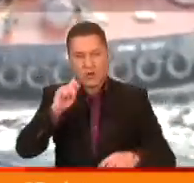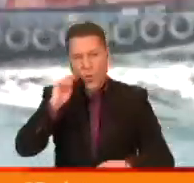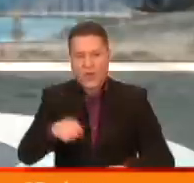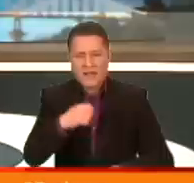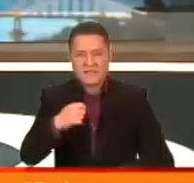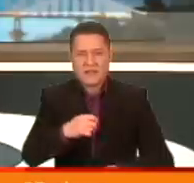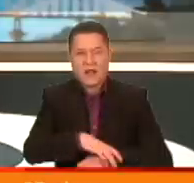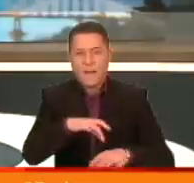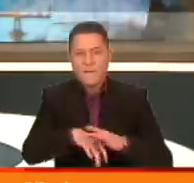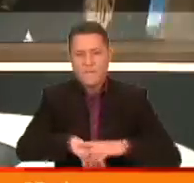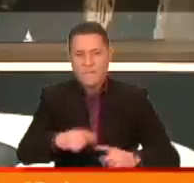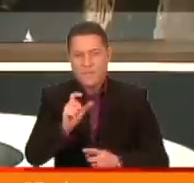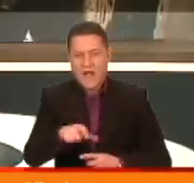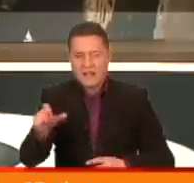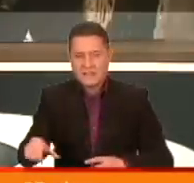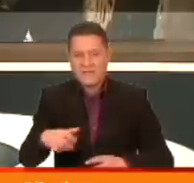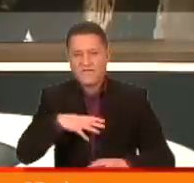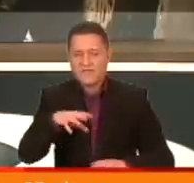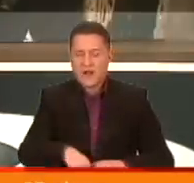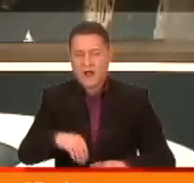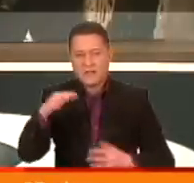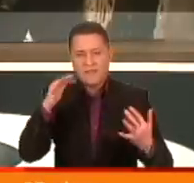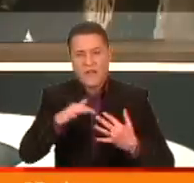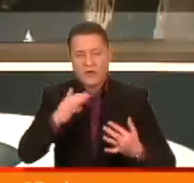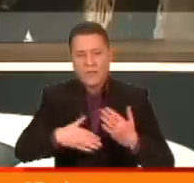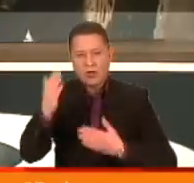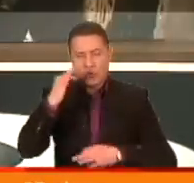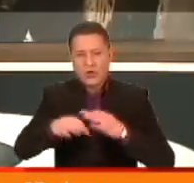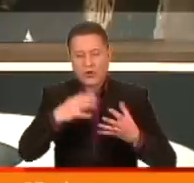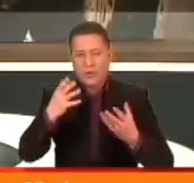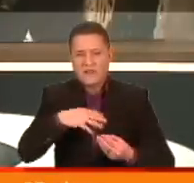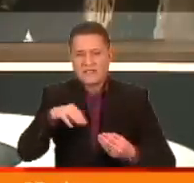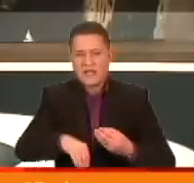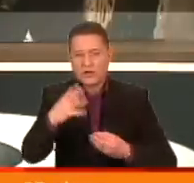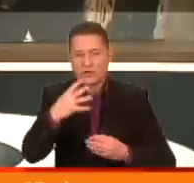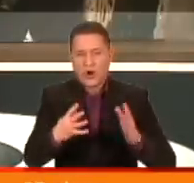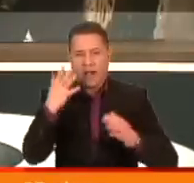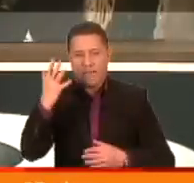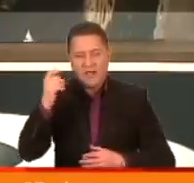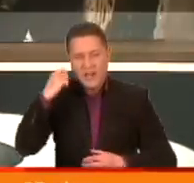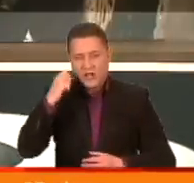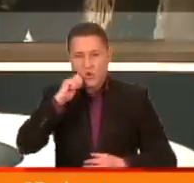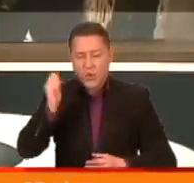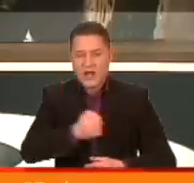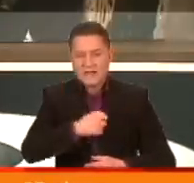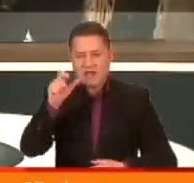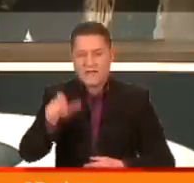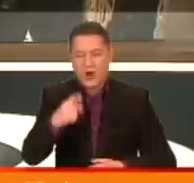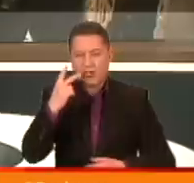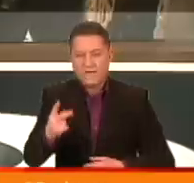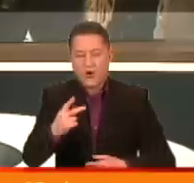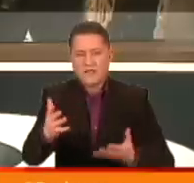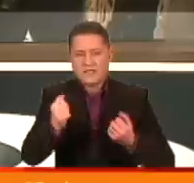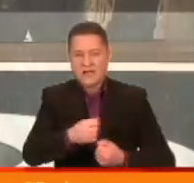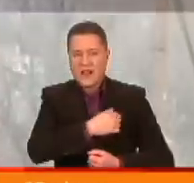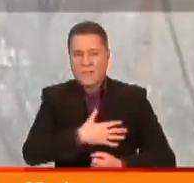бранців. Втрати на фронті. Минулої доби загинув 45-річний український вояк. Ще двоє захисників зазнали